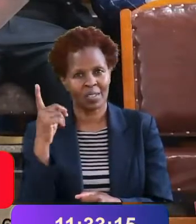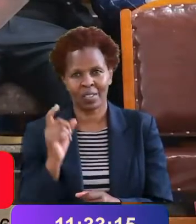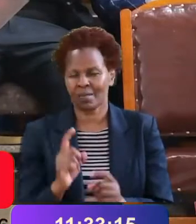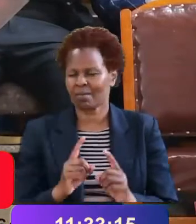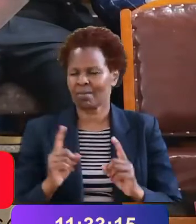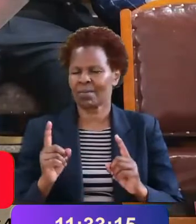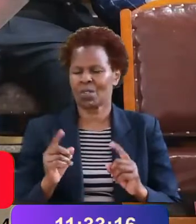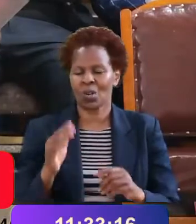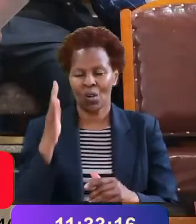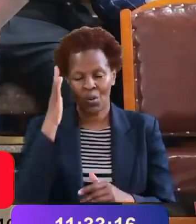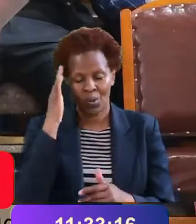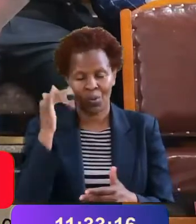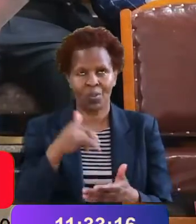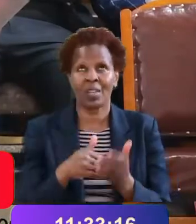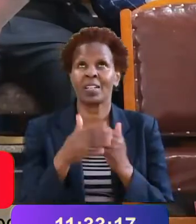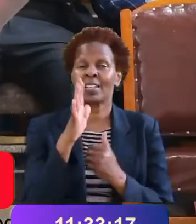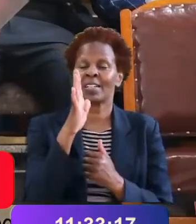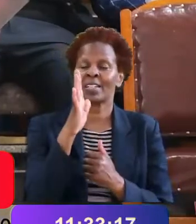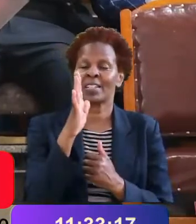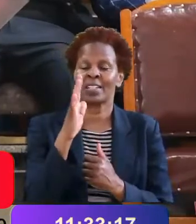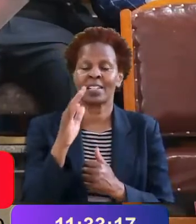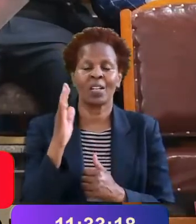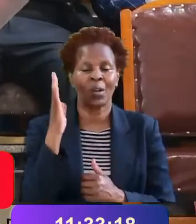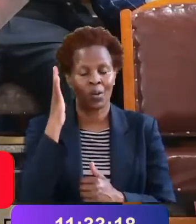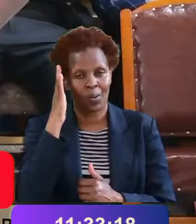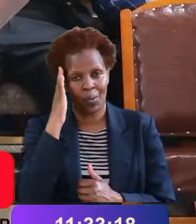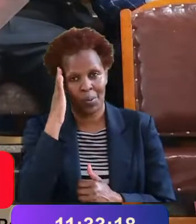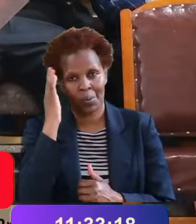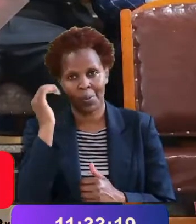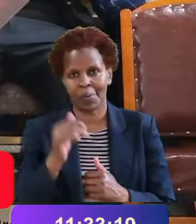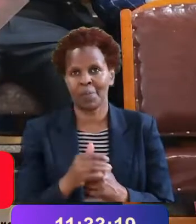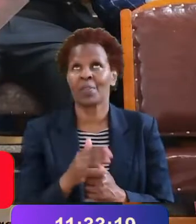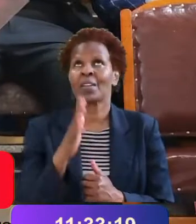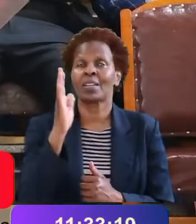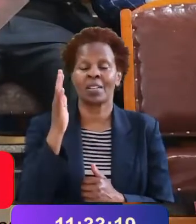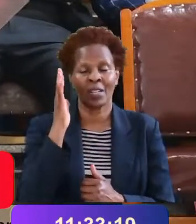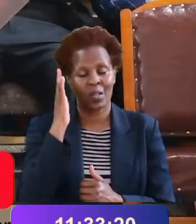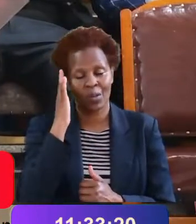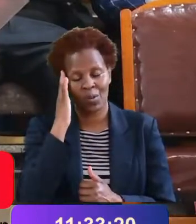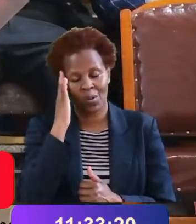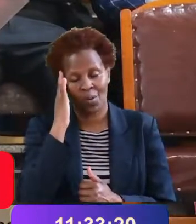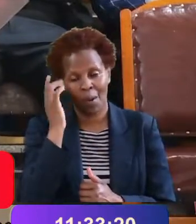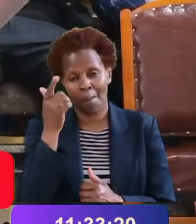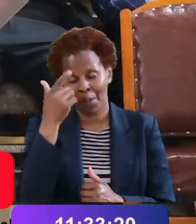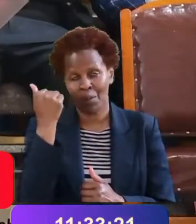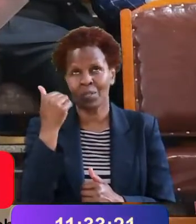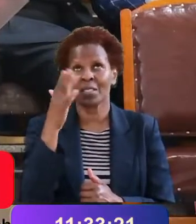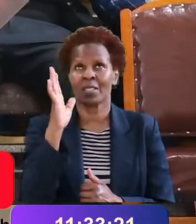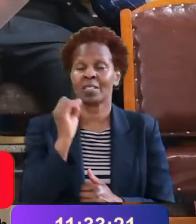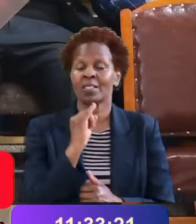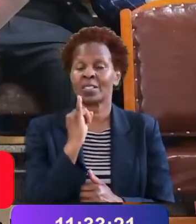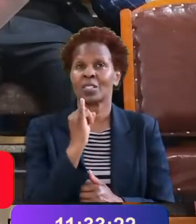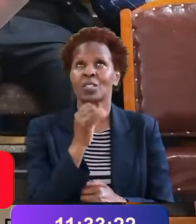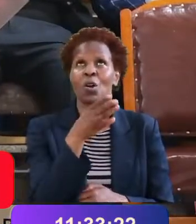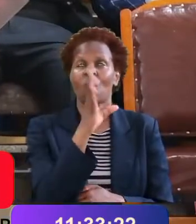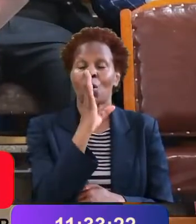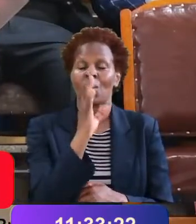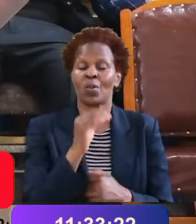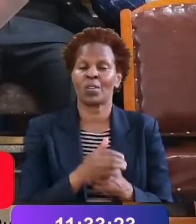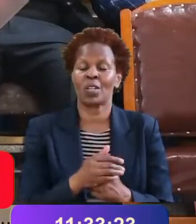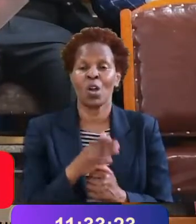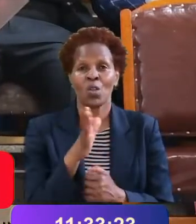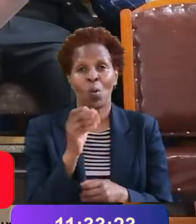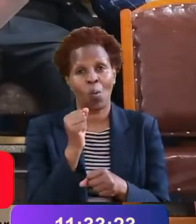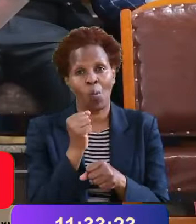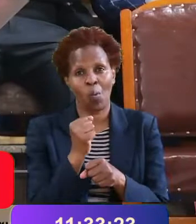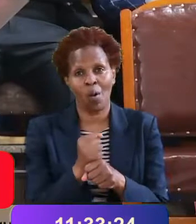ni vizuri kujua yeye anaelewa. Hata kama wewe huelewi, yeye mwenyewe anaelewa kwa sababu ni Mungu. Na kazi yetu ni